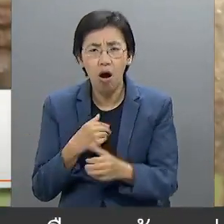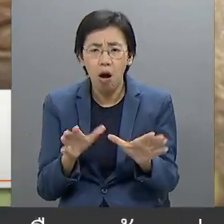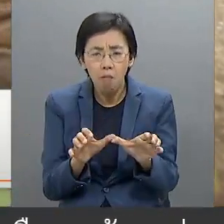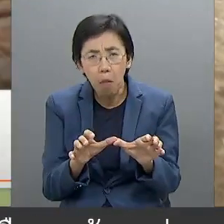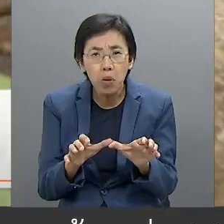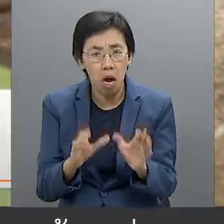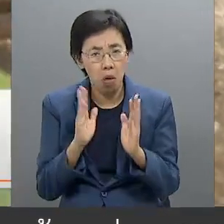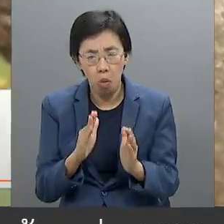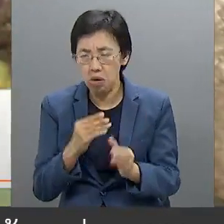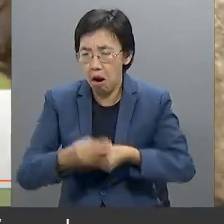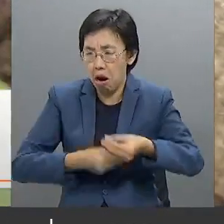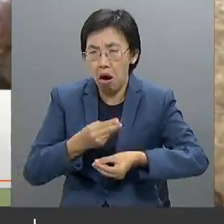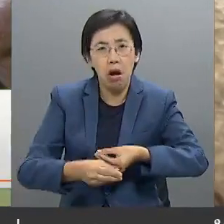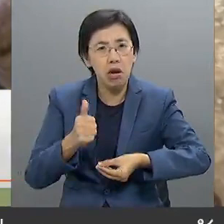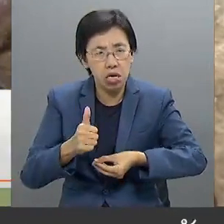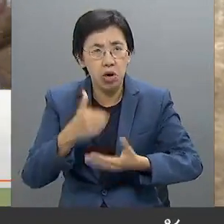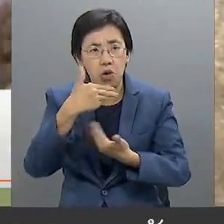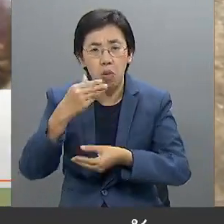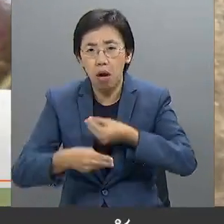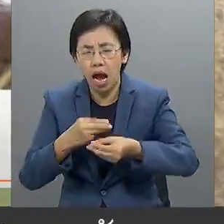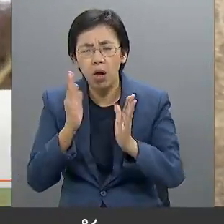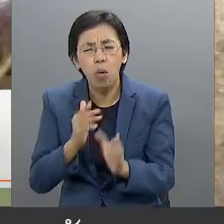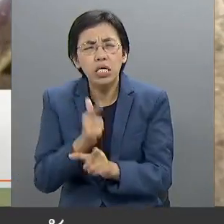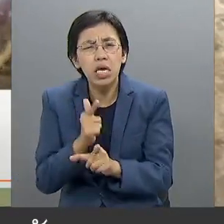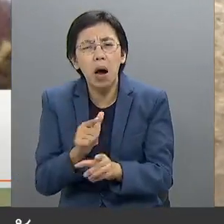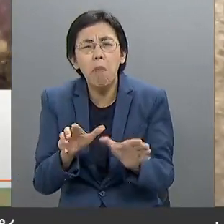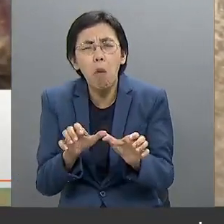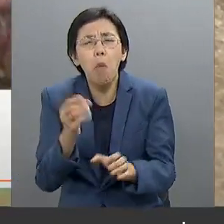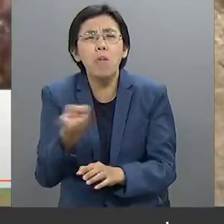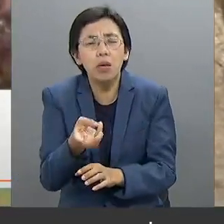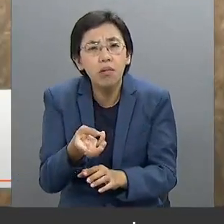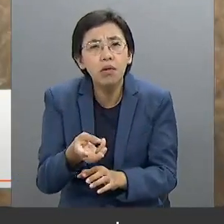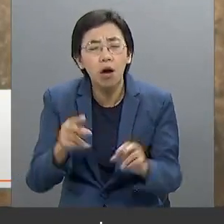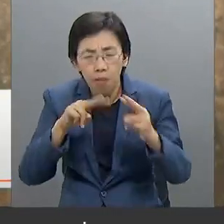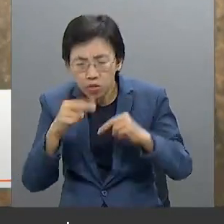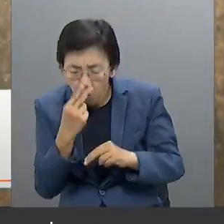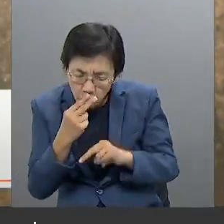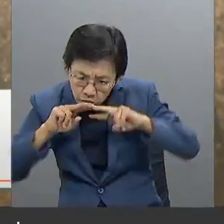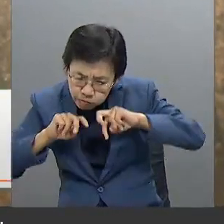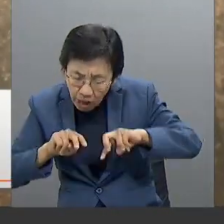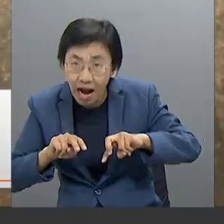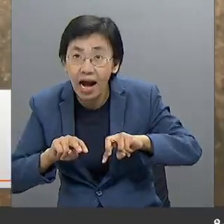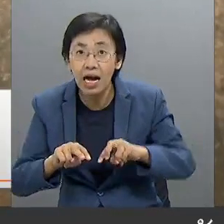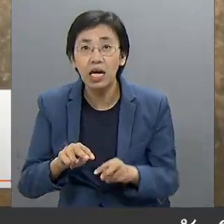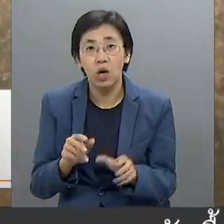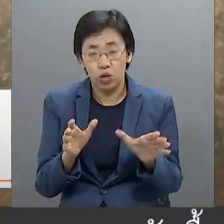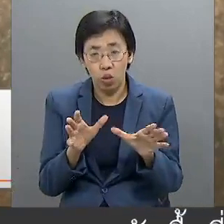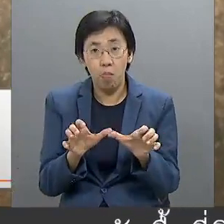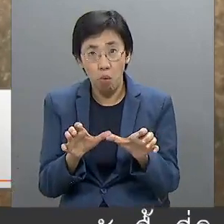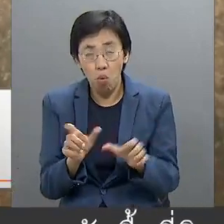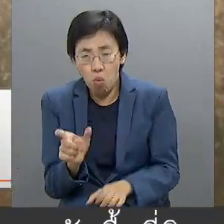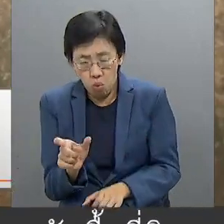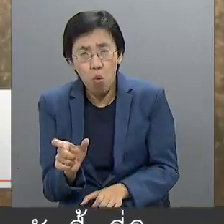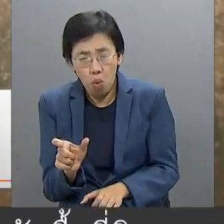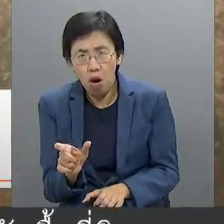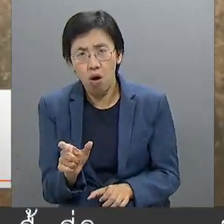ของตลาดมากแล้วก็มีคนเลี้ยงน้อยพอทำการศึกษาก็พบว่าปูนาสายพันธุ์พระเทพนะคะเป็นปูนาที่น่าสนใจในการนำมาเ